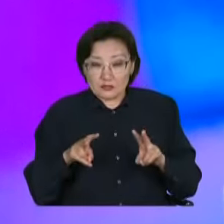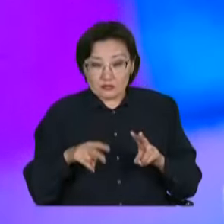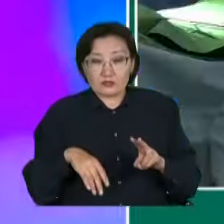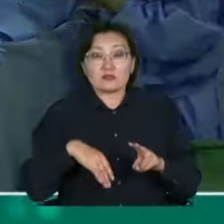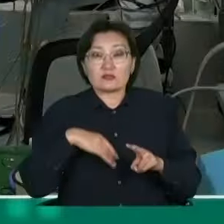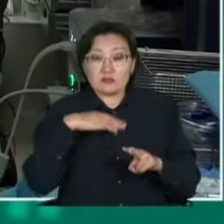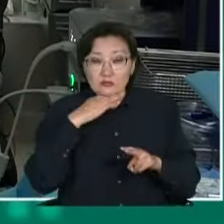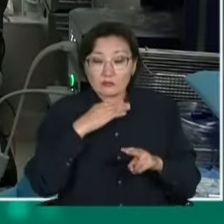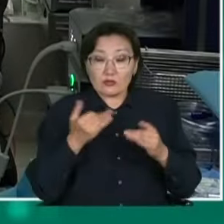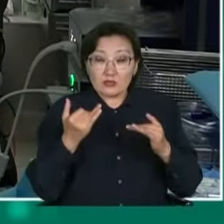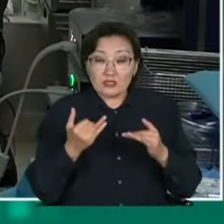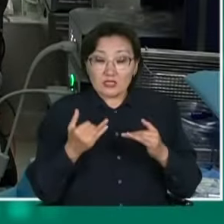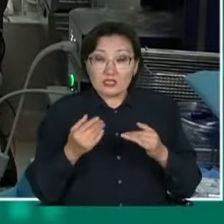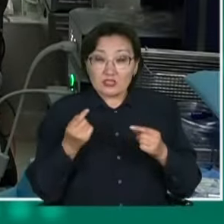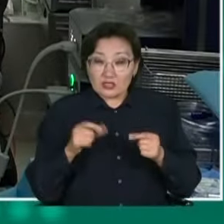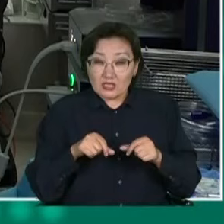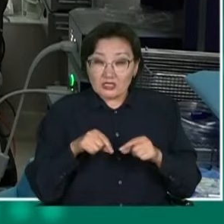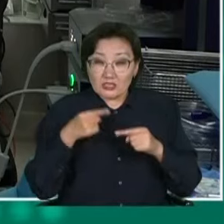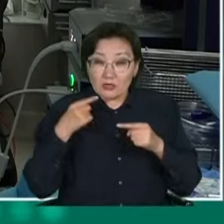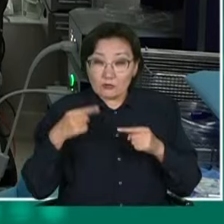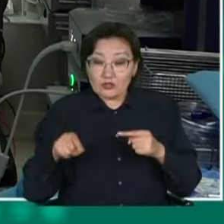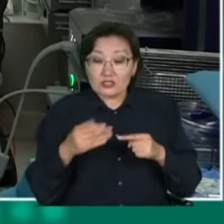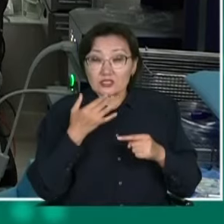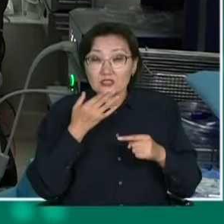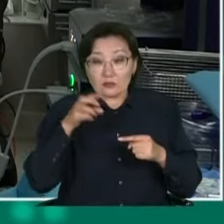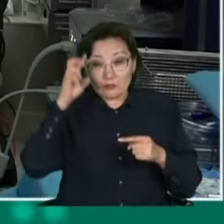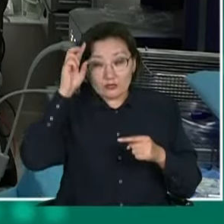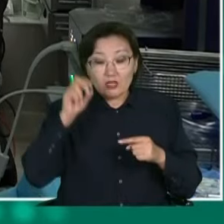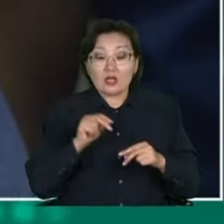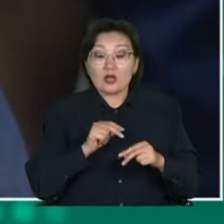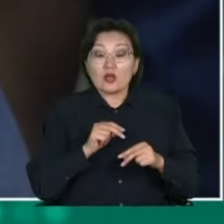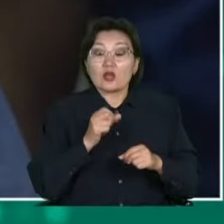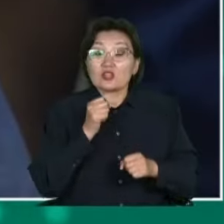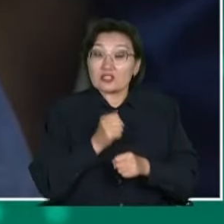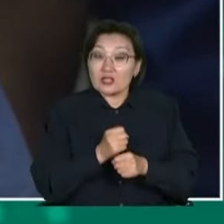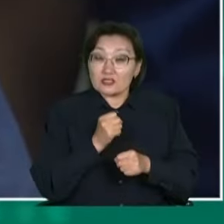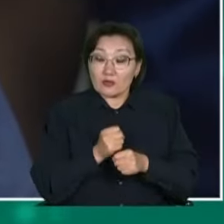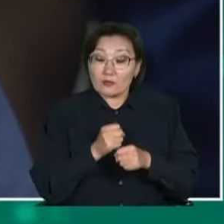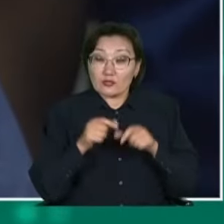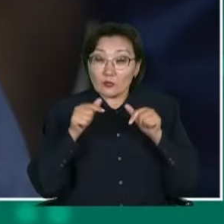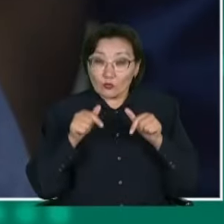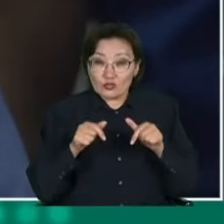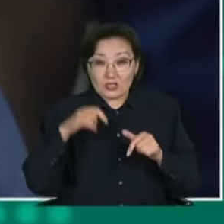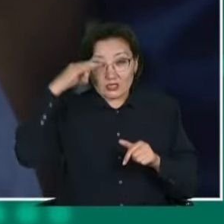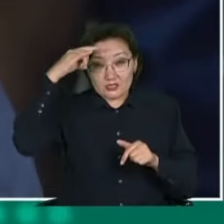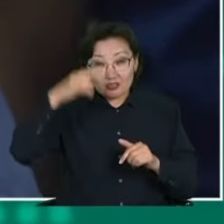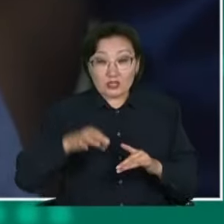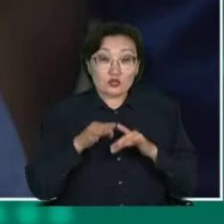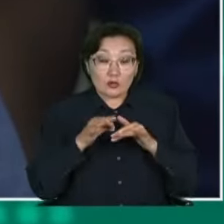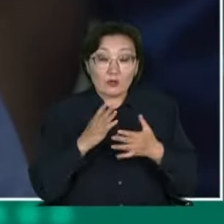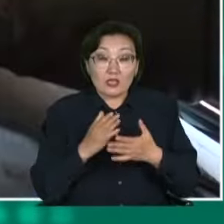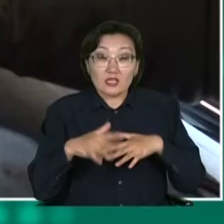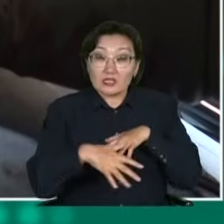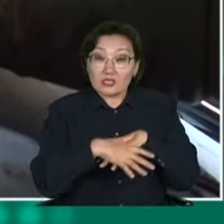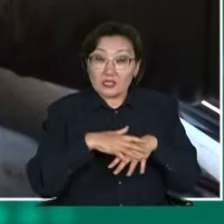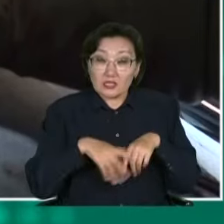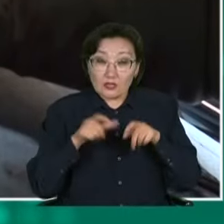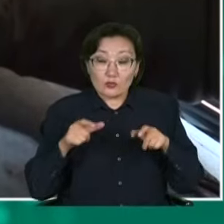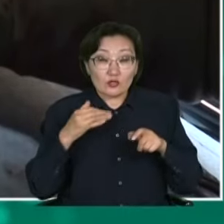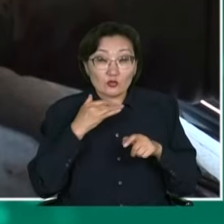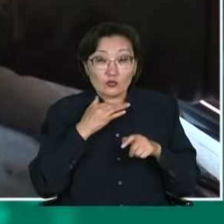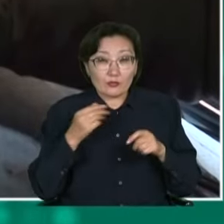Бірақ сәл айырмашылығы шетелде істеп жатқан нәрселерді біз бәріміз осында жасап атырмыз. Халық енді оны қазір көпсі